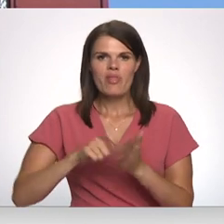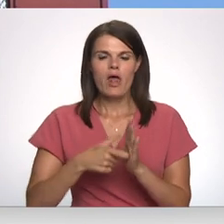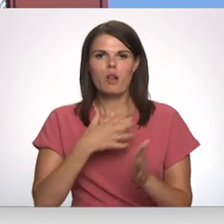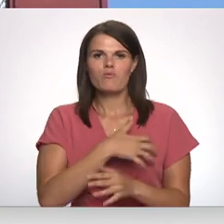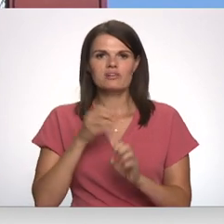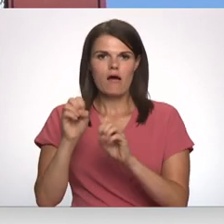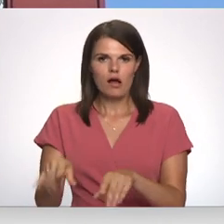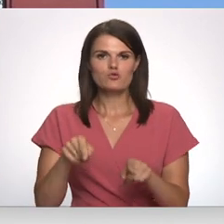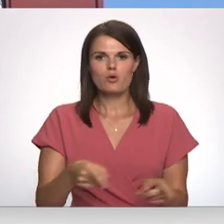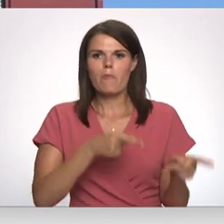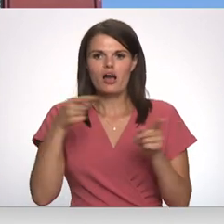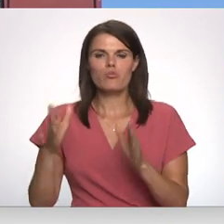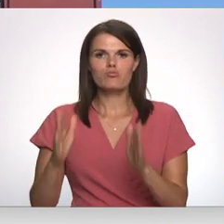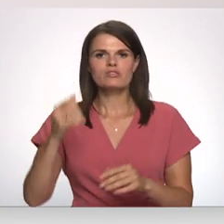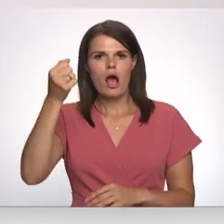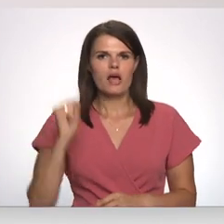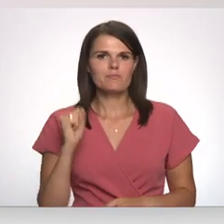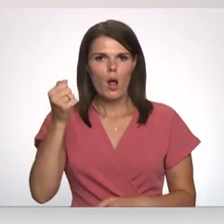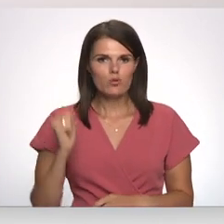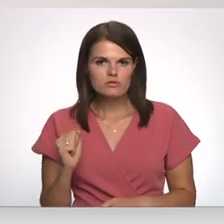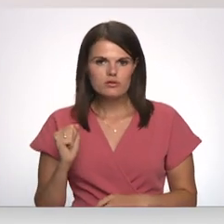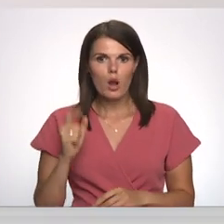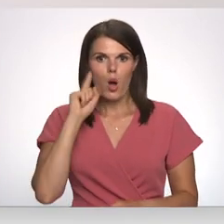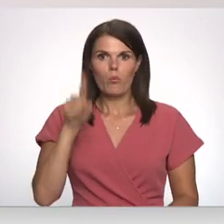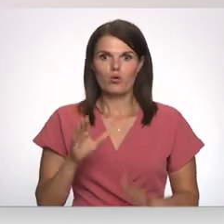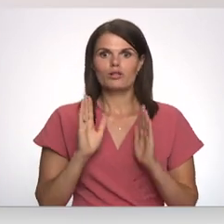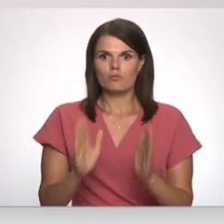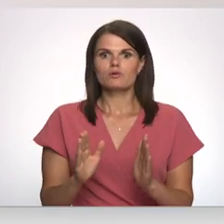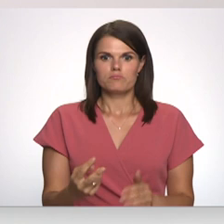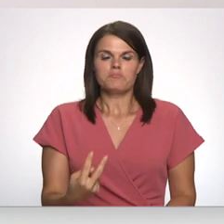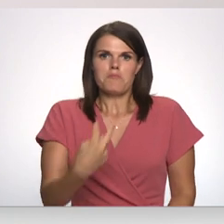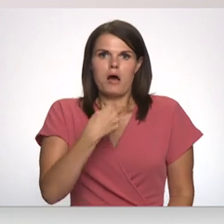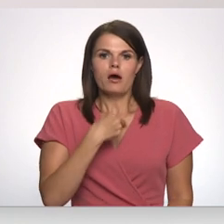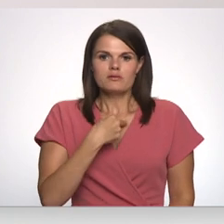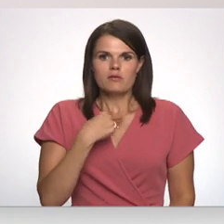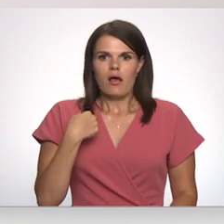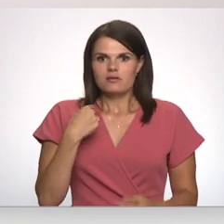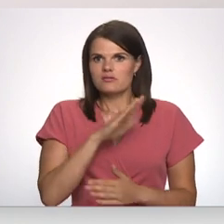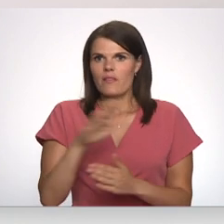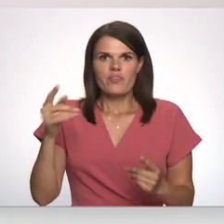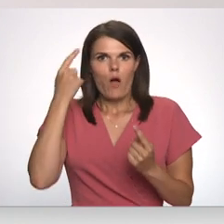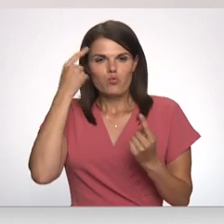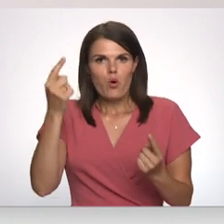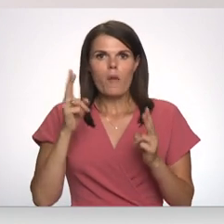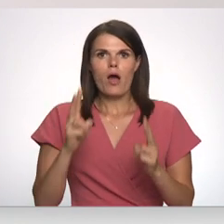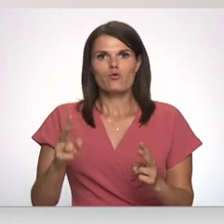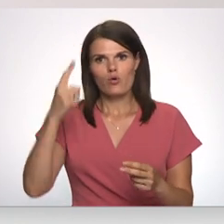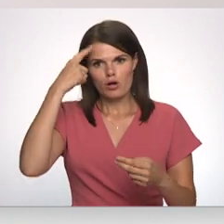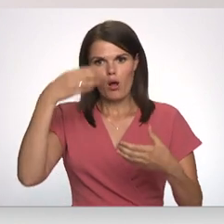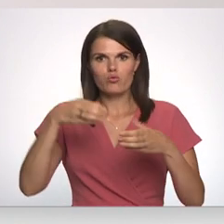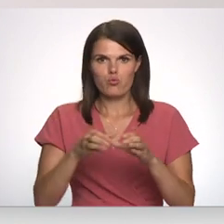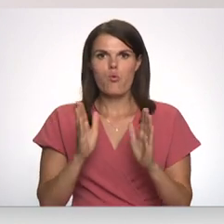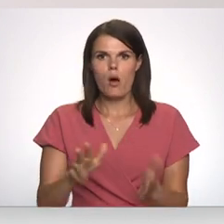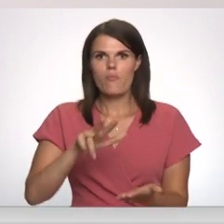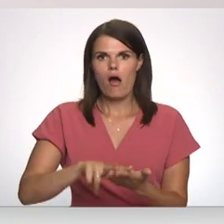ēku pārcelšoties spēļu zāle. Protams, tas bija pārsteigums. Nedomāju, kad dome apstiprinās